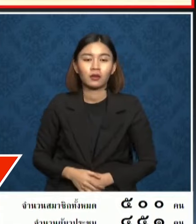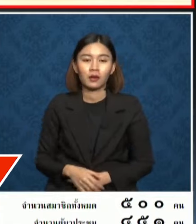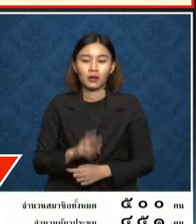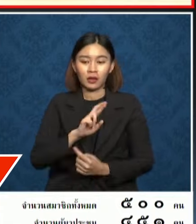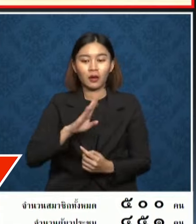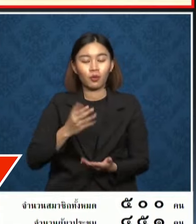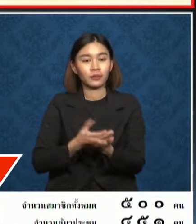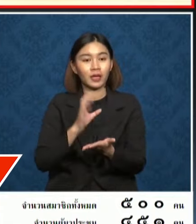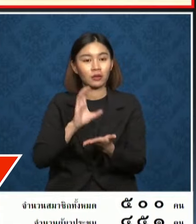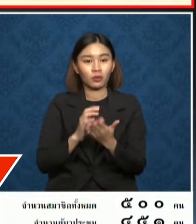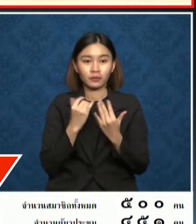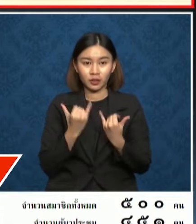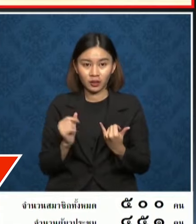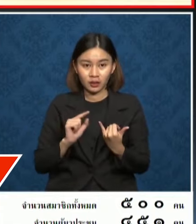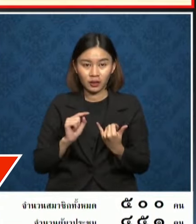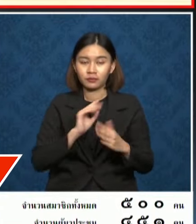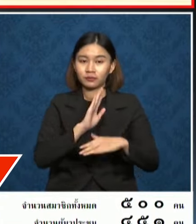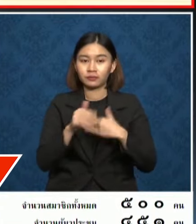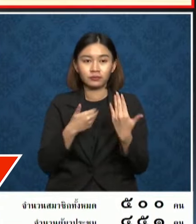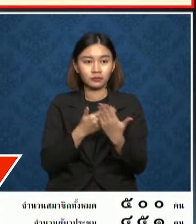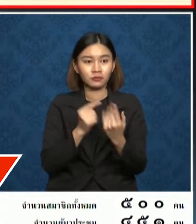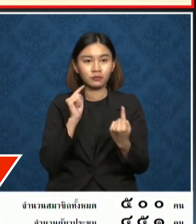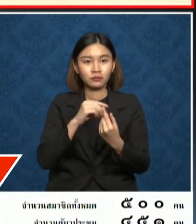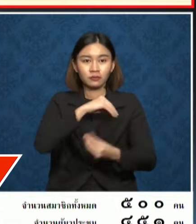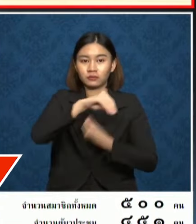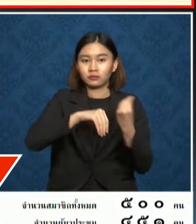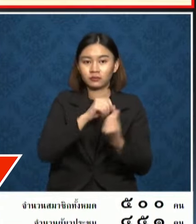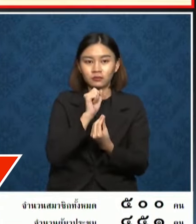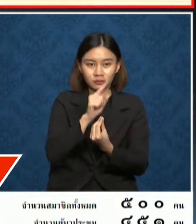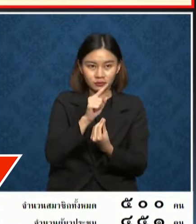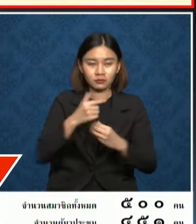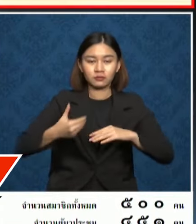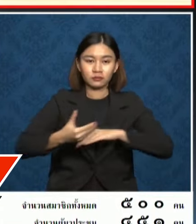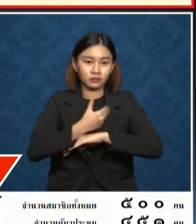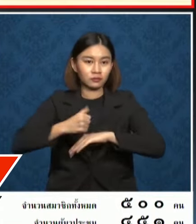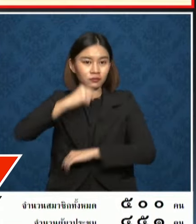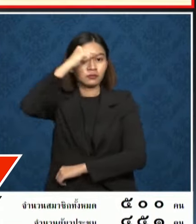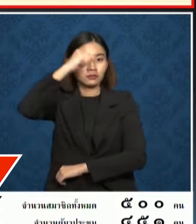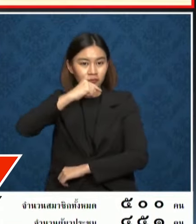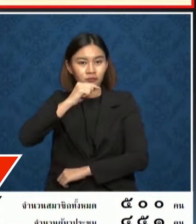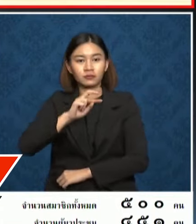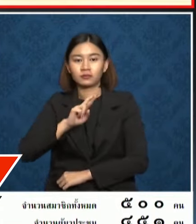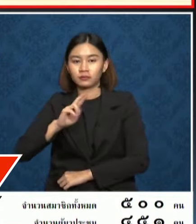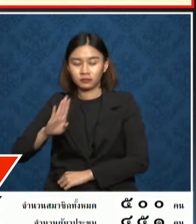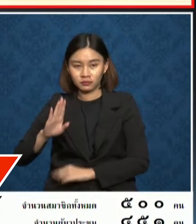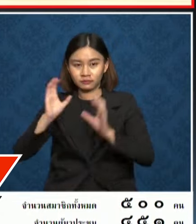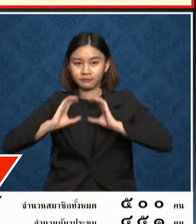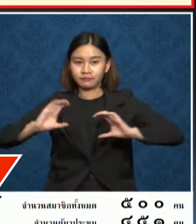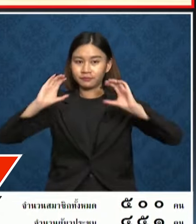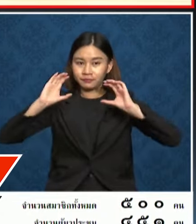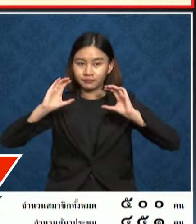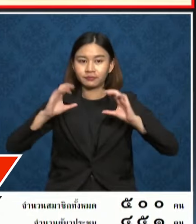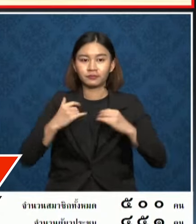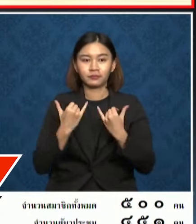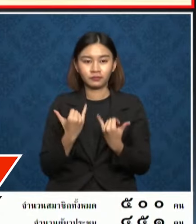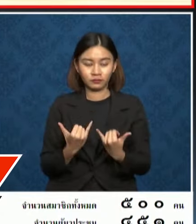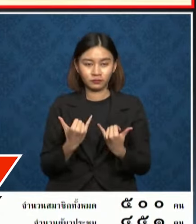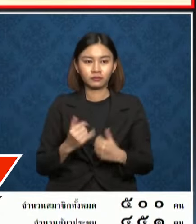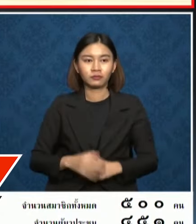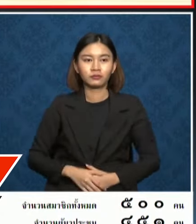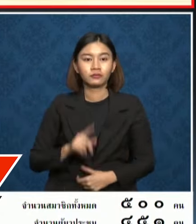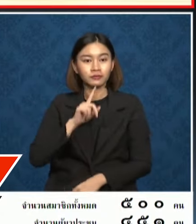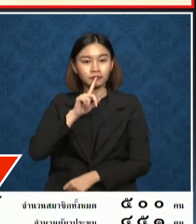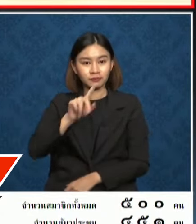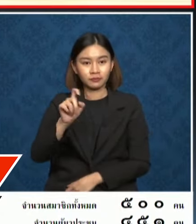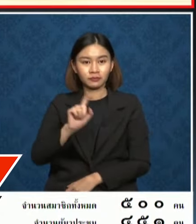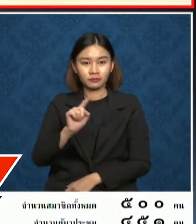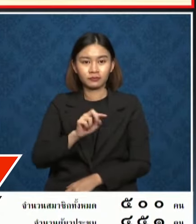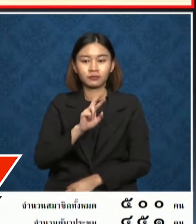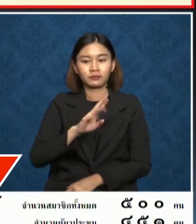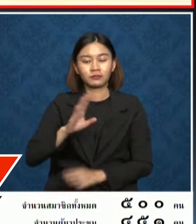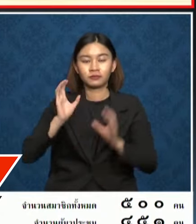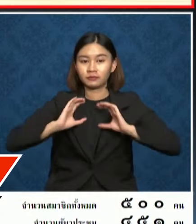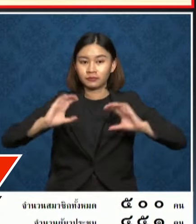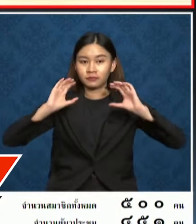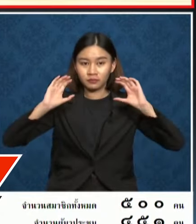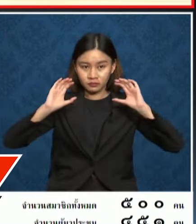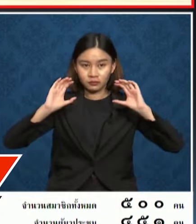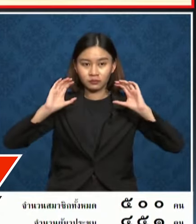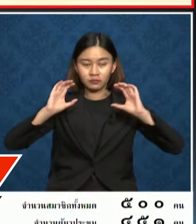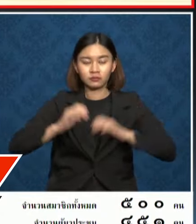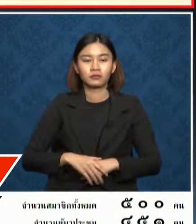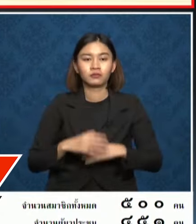บ